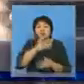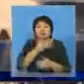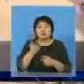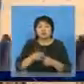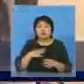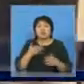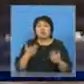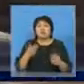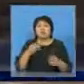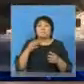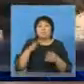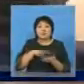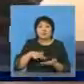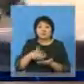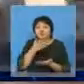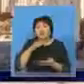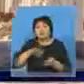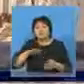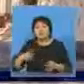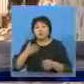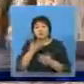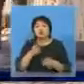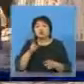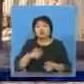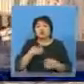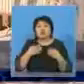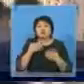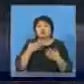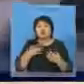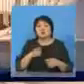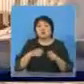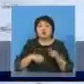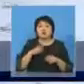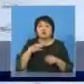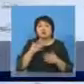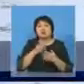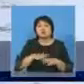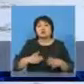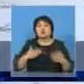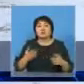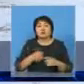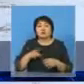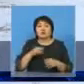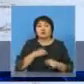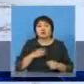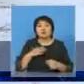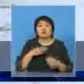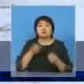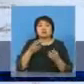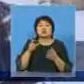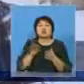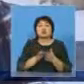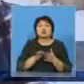света. Кроме того, перед зебрами нет лежачих полицейских. Люди опасаются за здоровье родных и близких, особенно детей. В этом районе работает сразу несколько